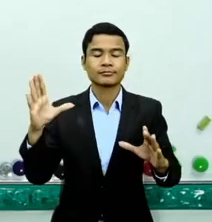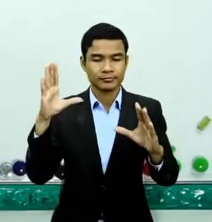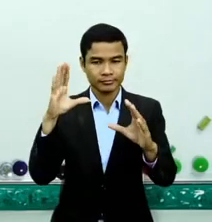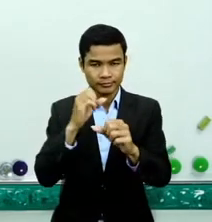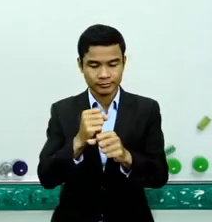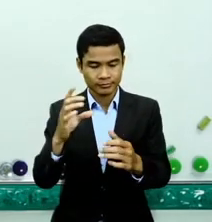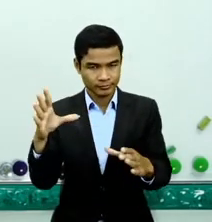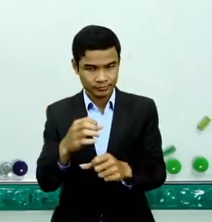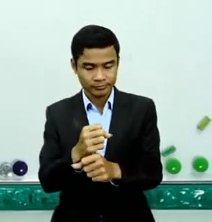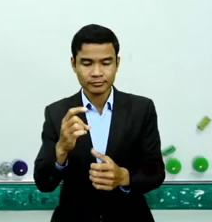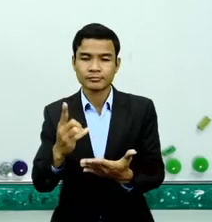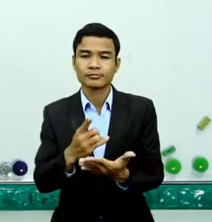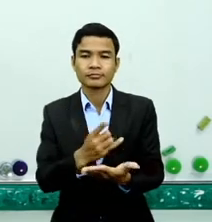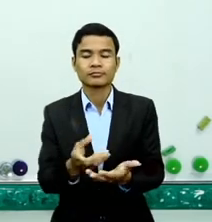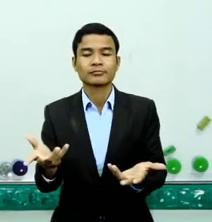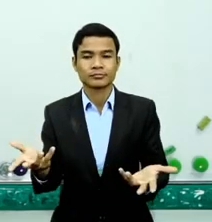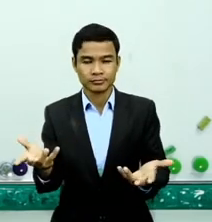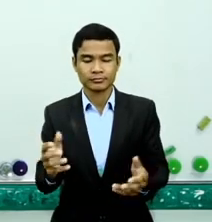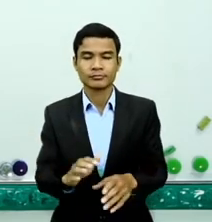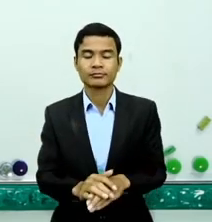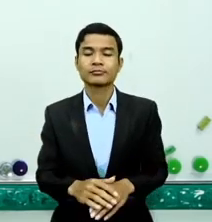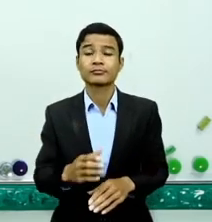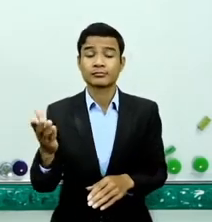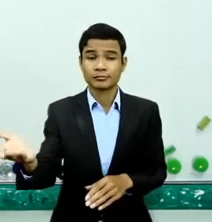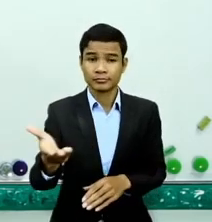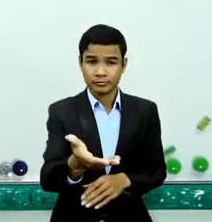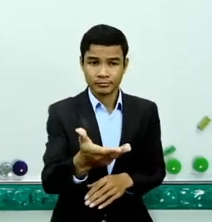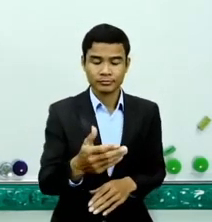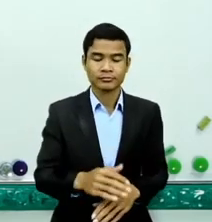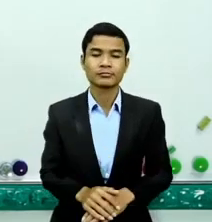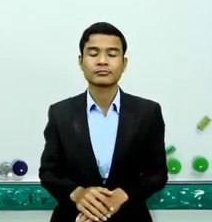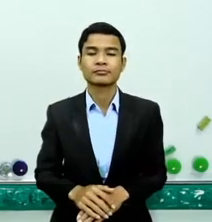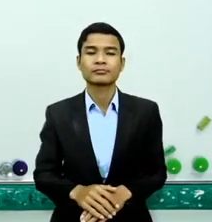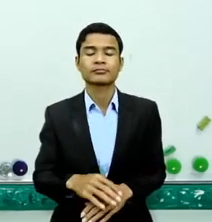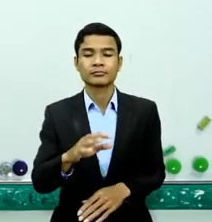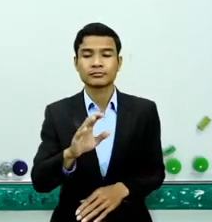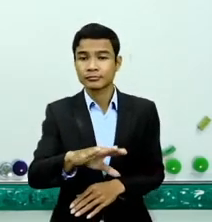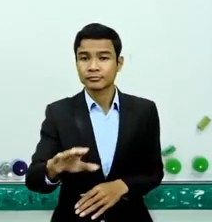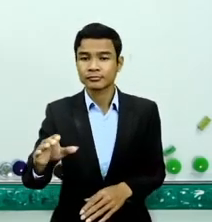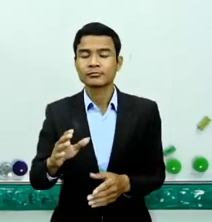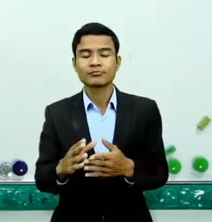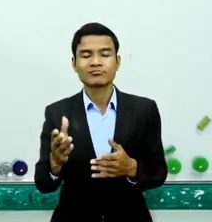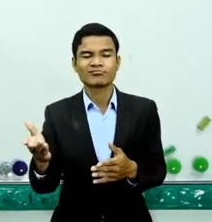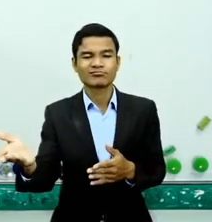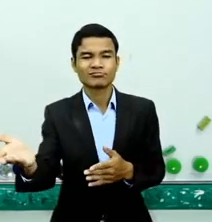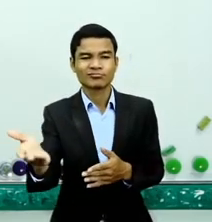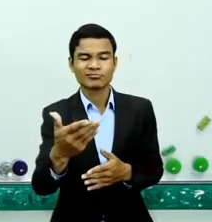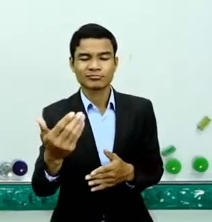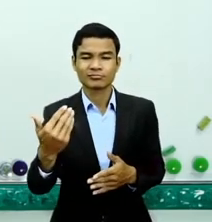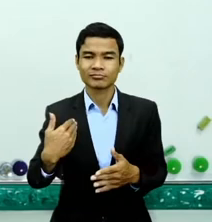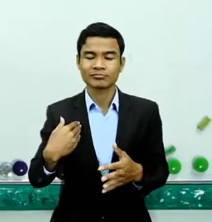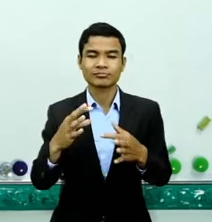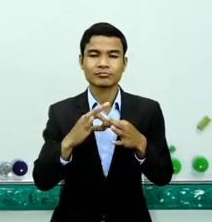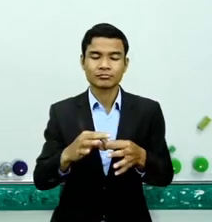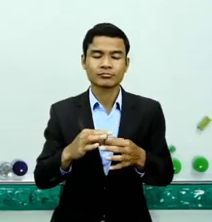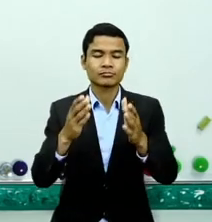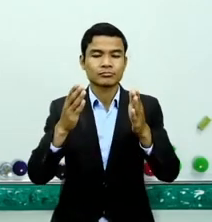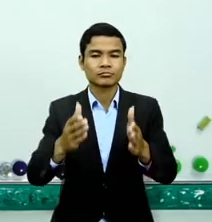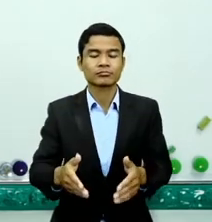riêng chà con thằng ọc nè ta con trai miên tầm nè tầm nông cho mùi nè nà khá lạc đấy